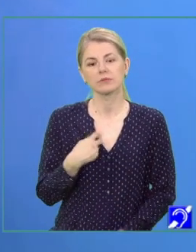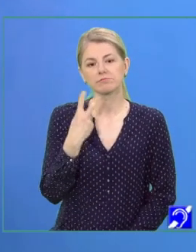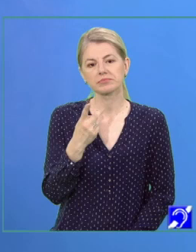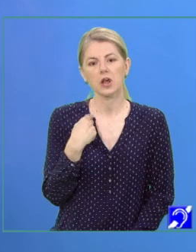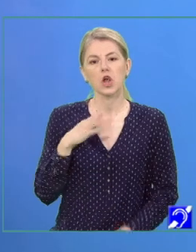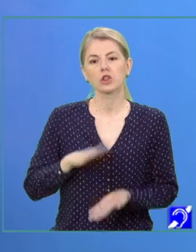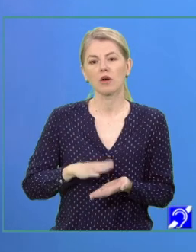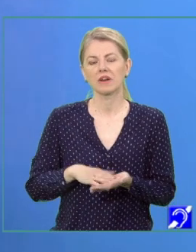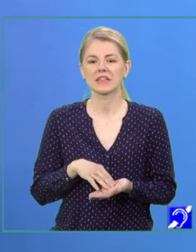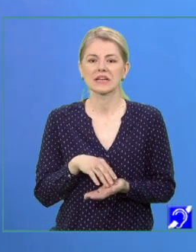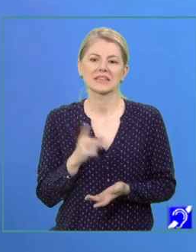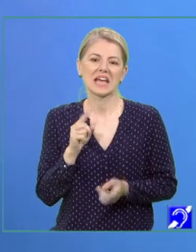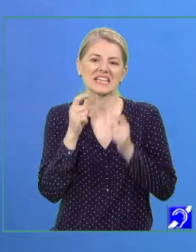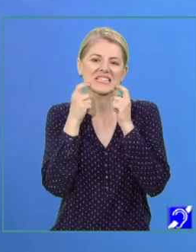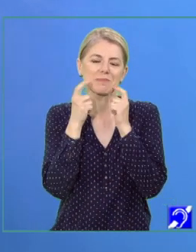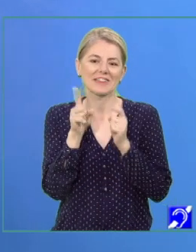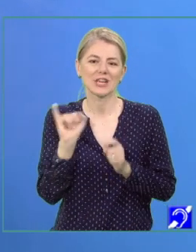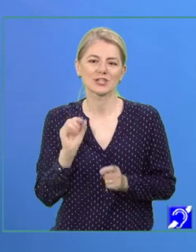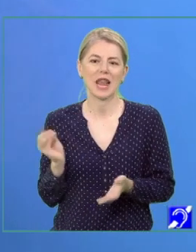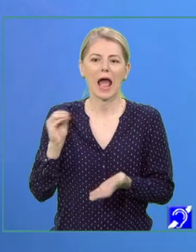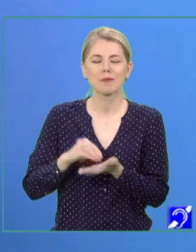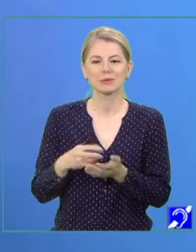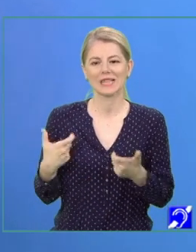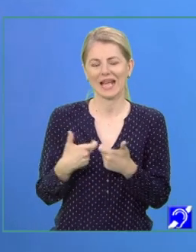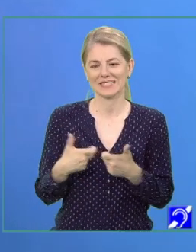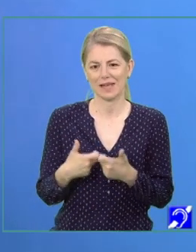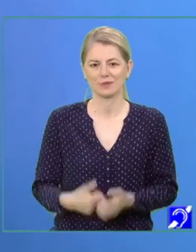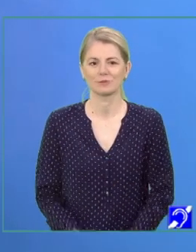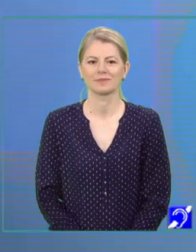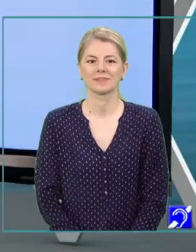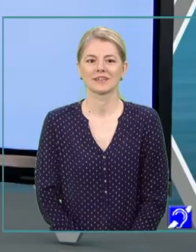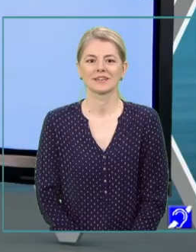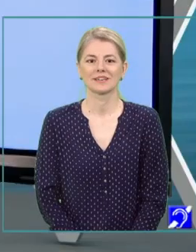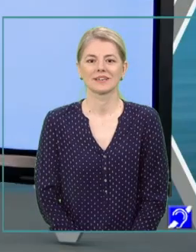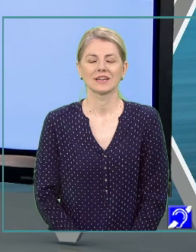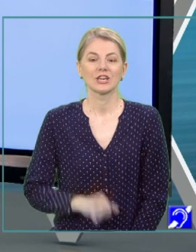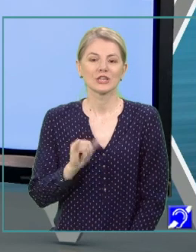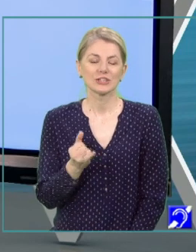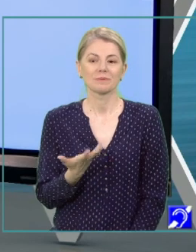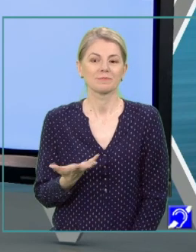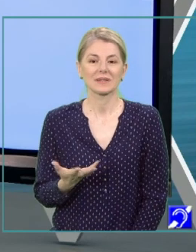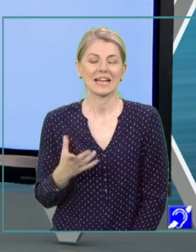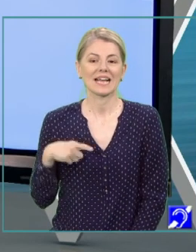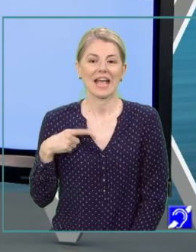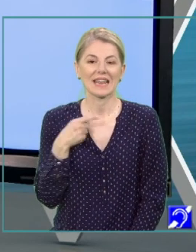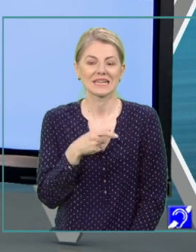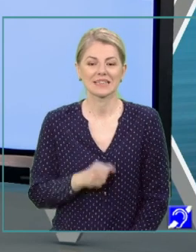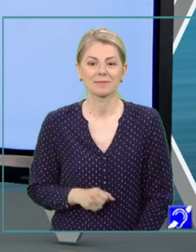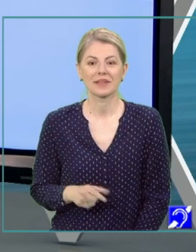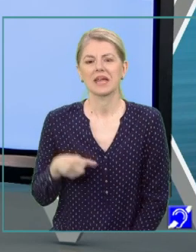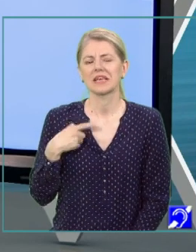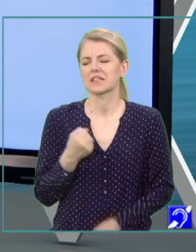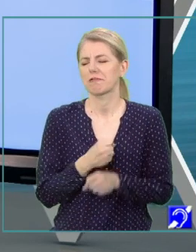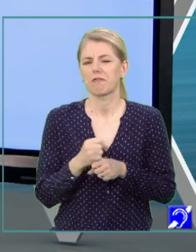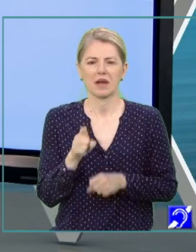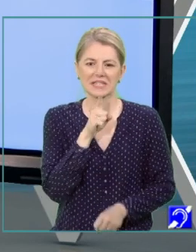o dovadă de simpatie a celor care au elaborat acest subiect și anume, întrebarea este extrem